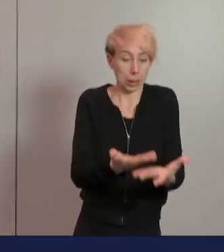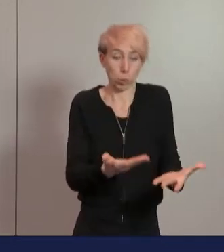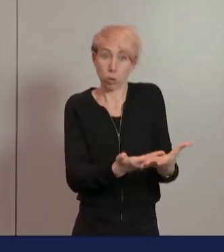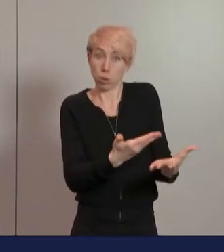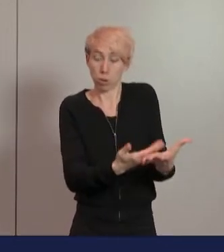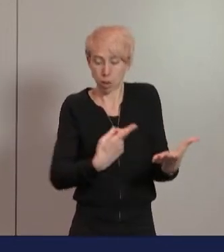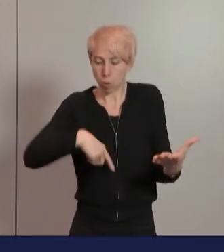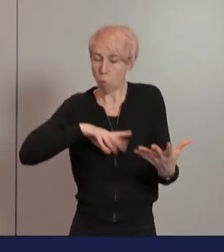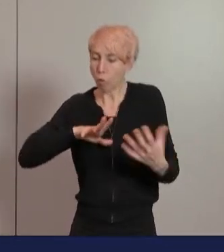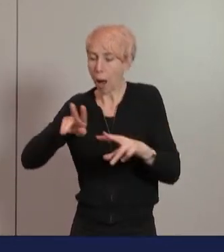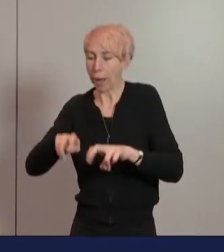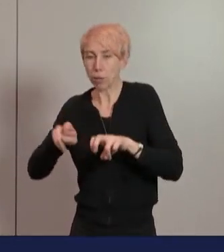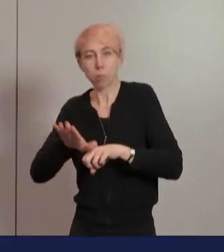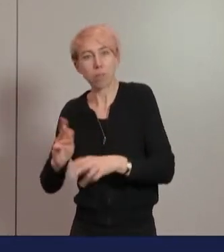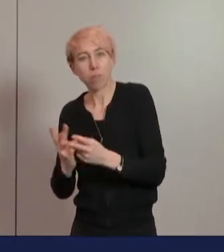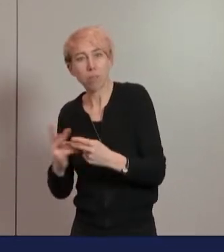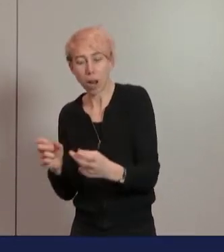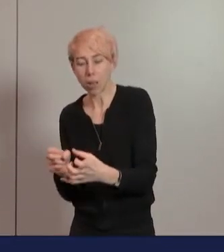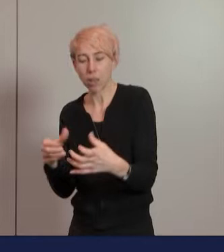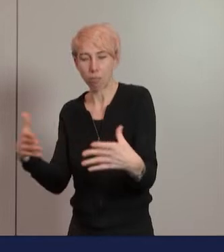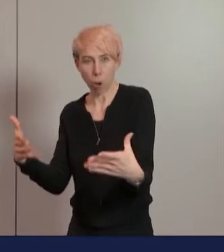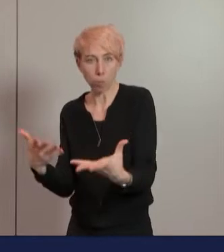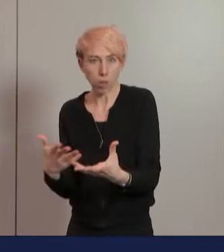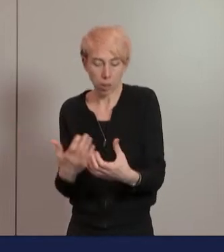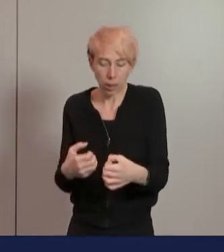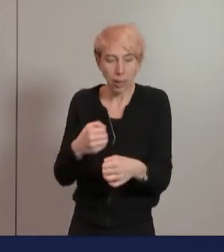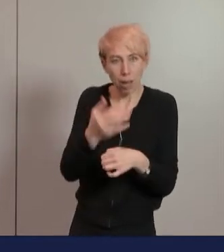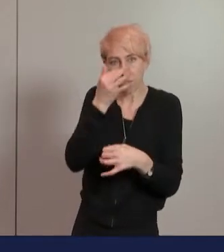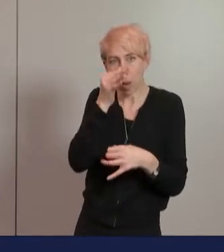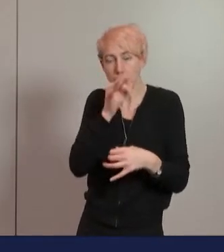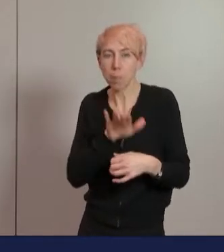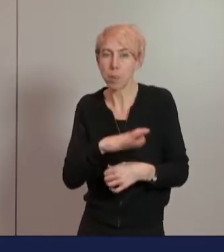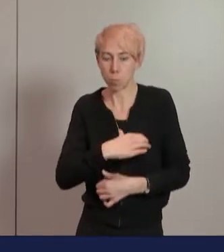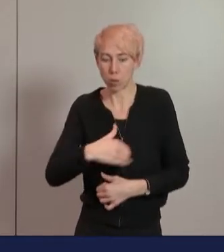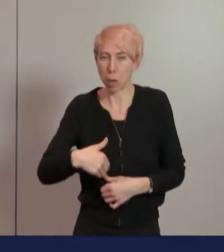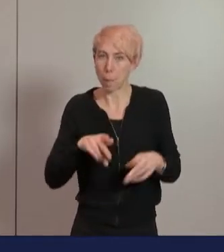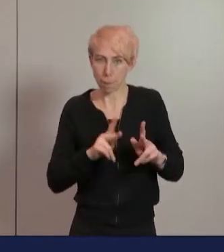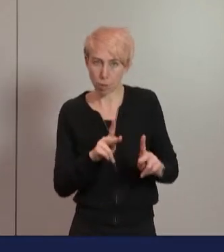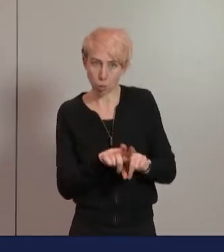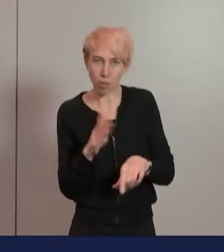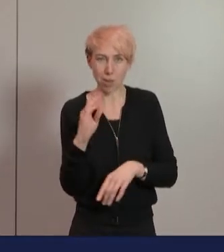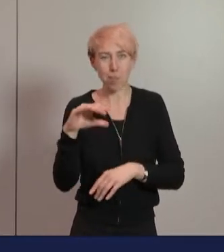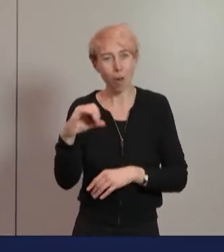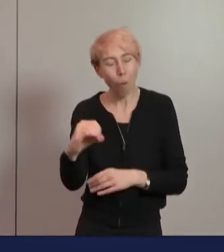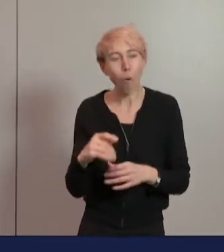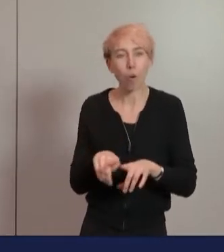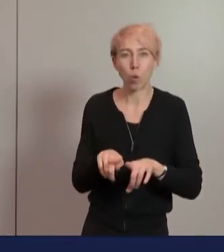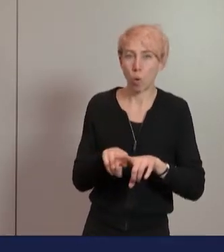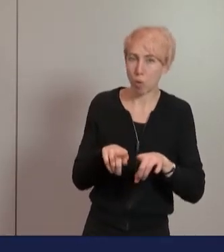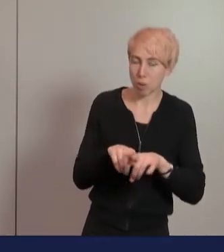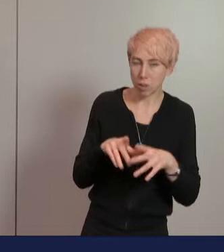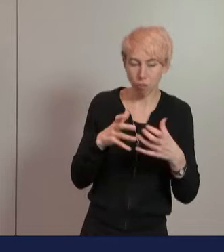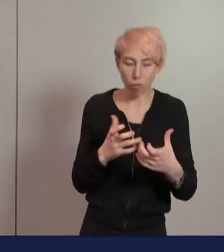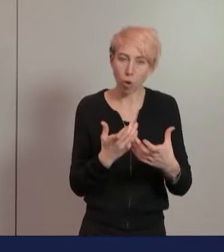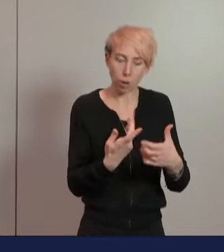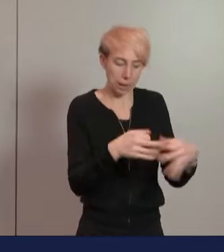d'agriculture urbaine sur le territoire, avec la conception d'une ferme municipale pédagogique et bio, et l'acquisition de